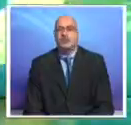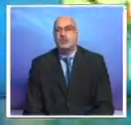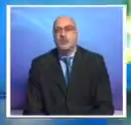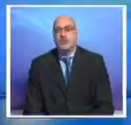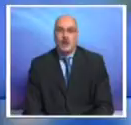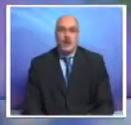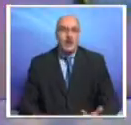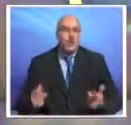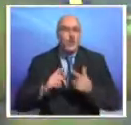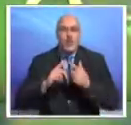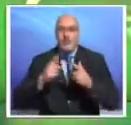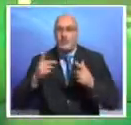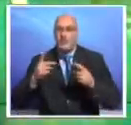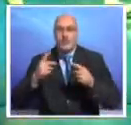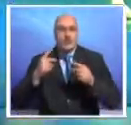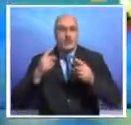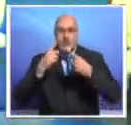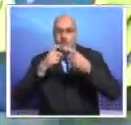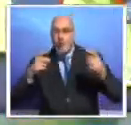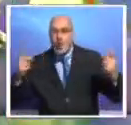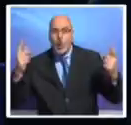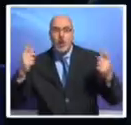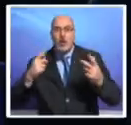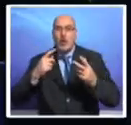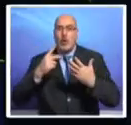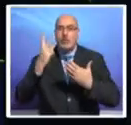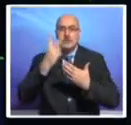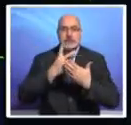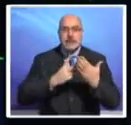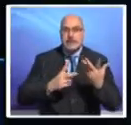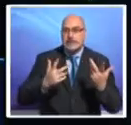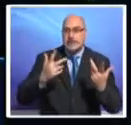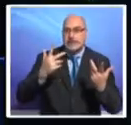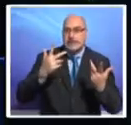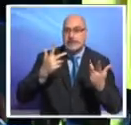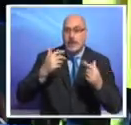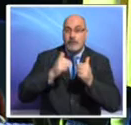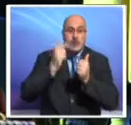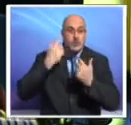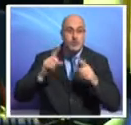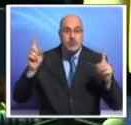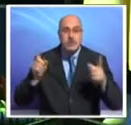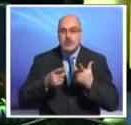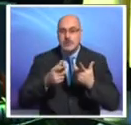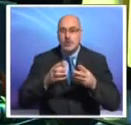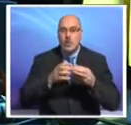لوحات فنية من طبوع الجزائر العميقة جسدها بالي سيدي بالعباس بأوبرا